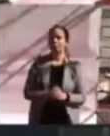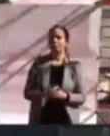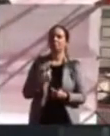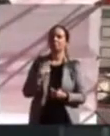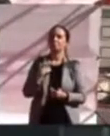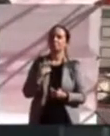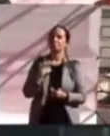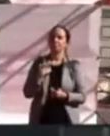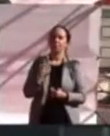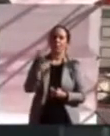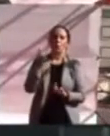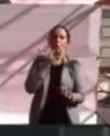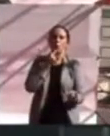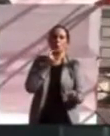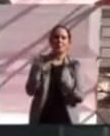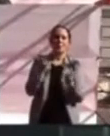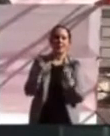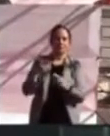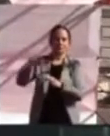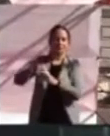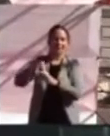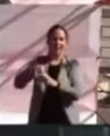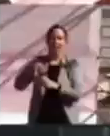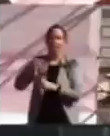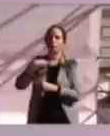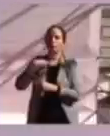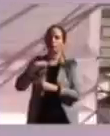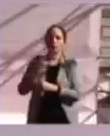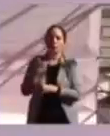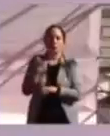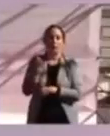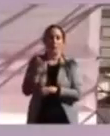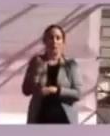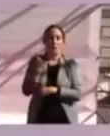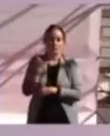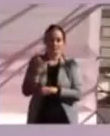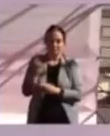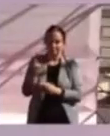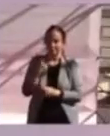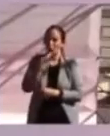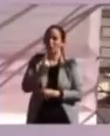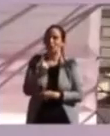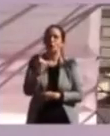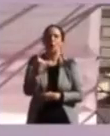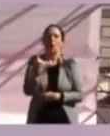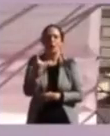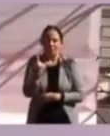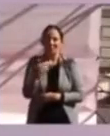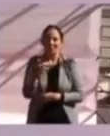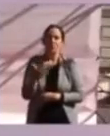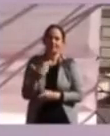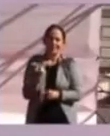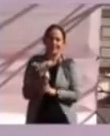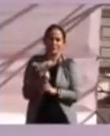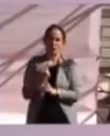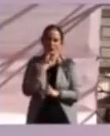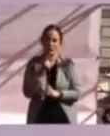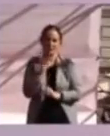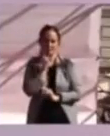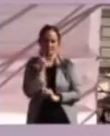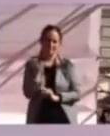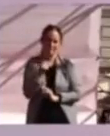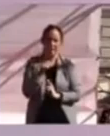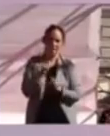dibattito nostro interno sono arrivato a dire una cosa che poi non detto la devi dire meglio perché sennò è un po esagerata